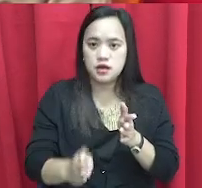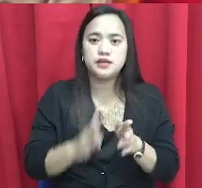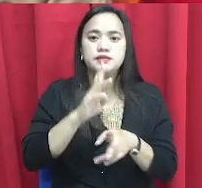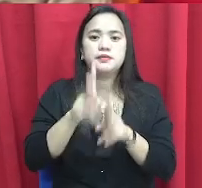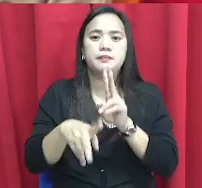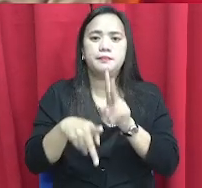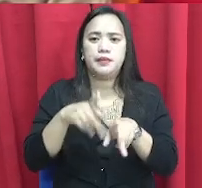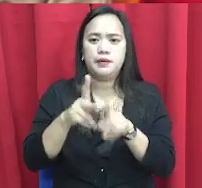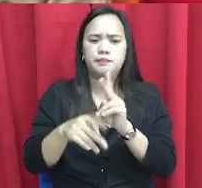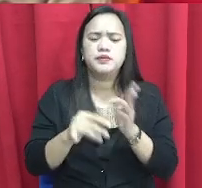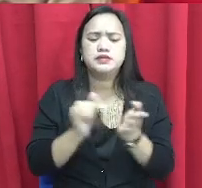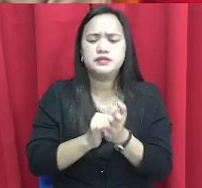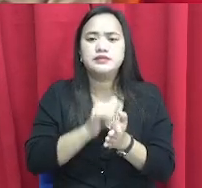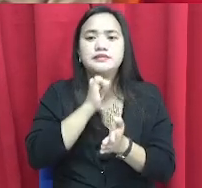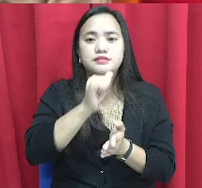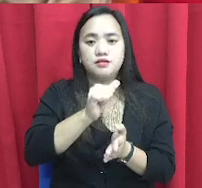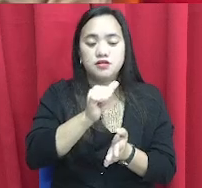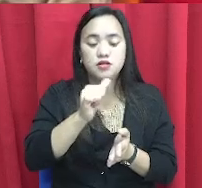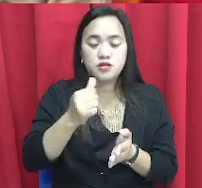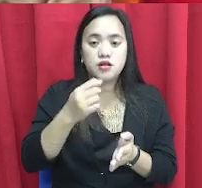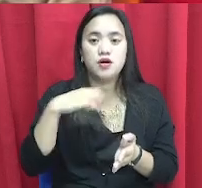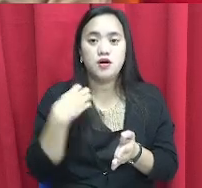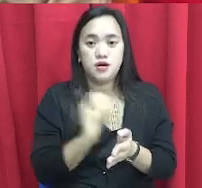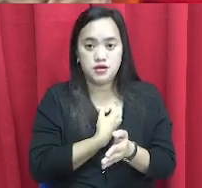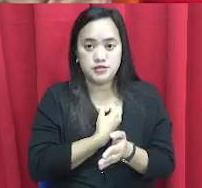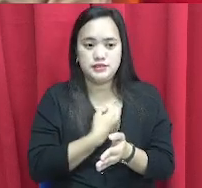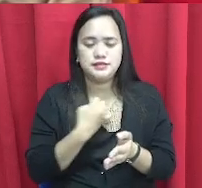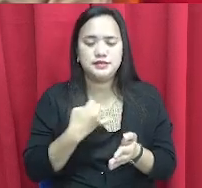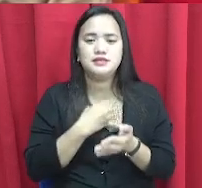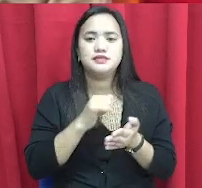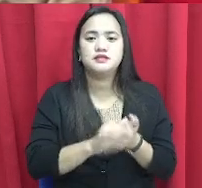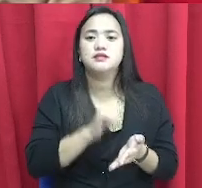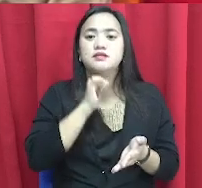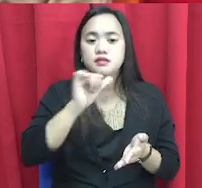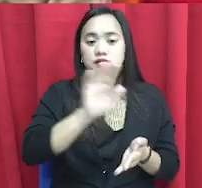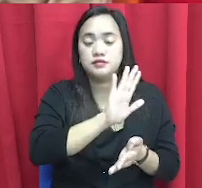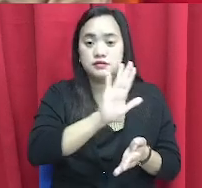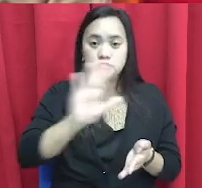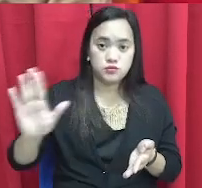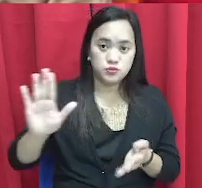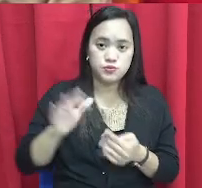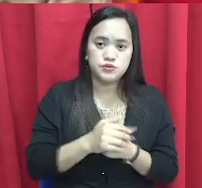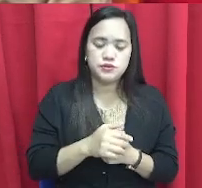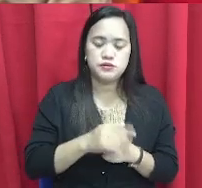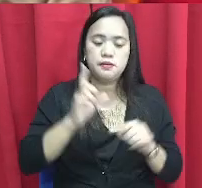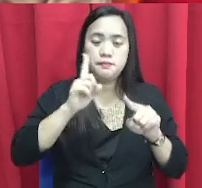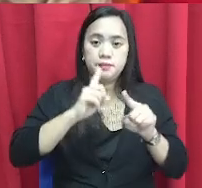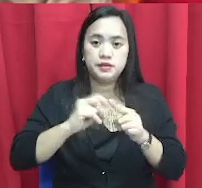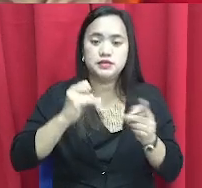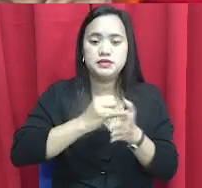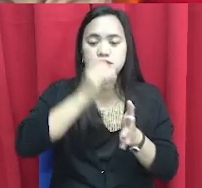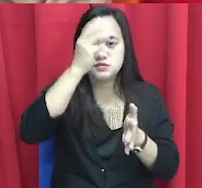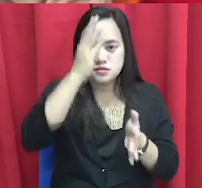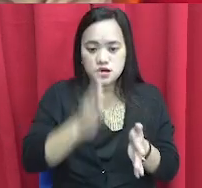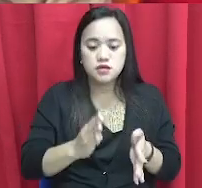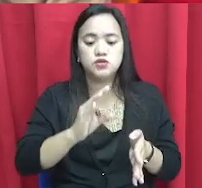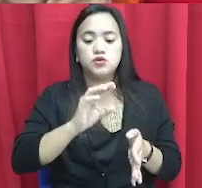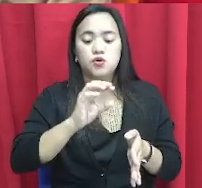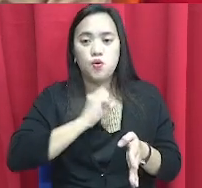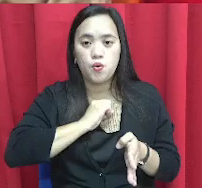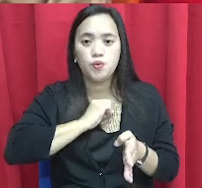h akin yan your family is not yours mga kapatid your family is not yours they are